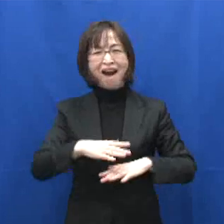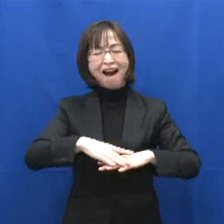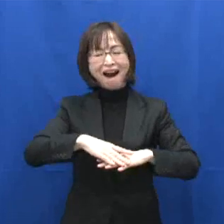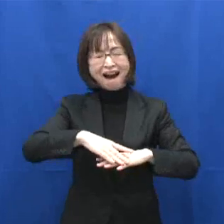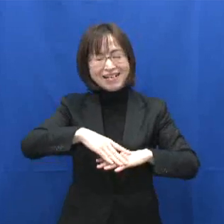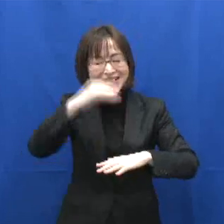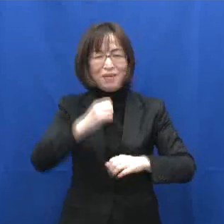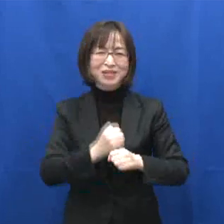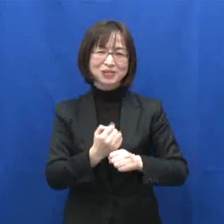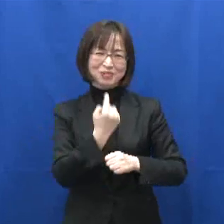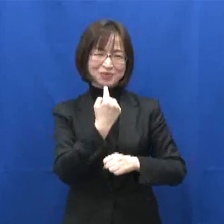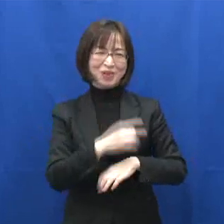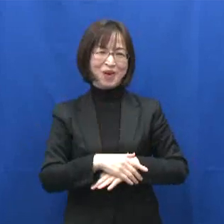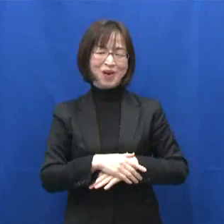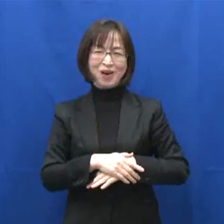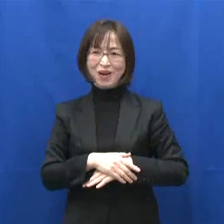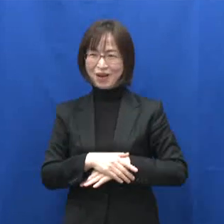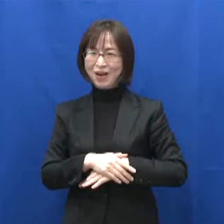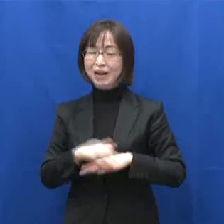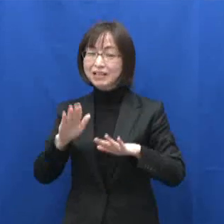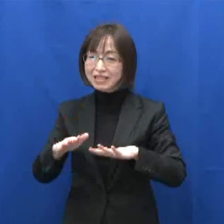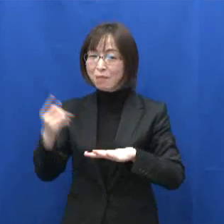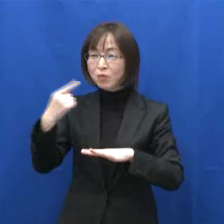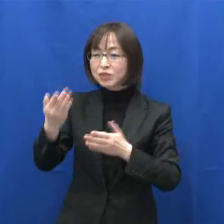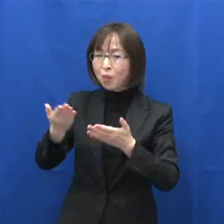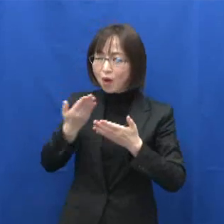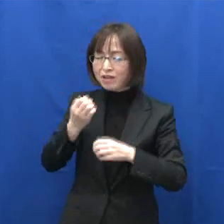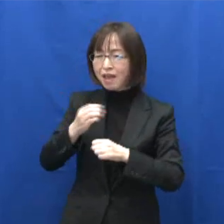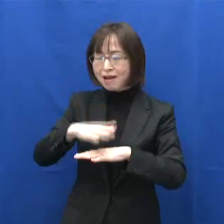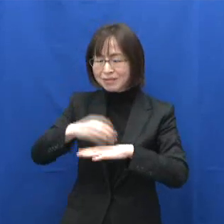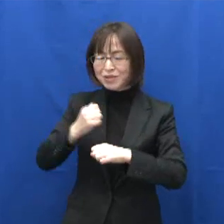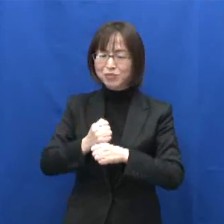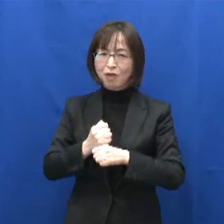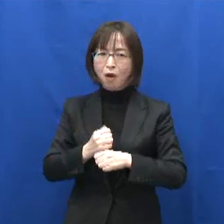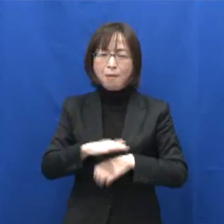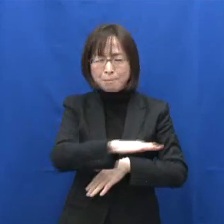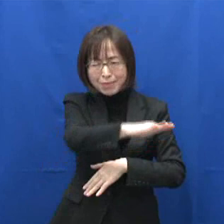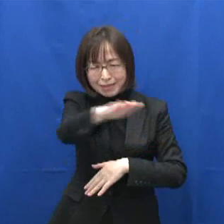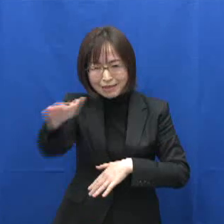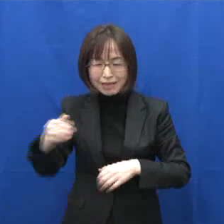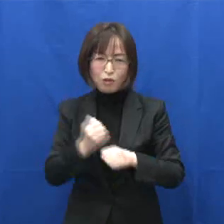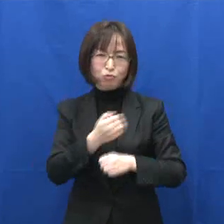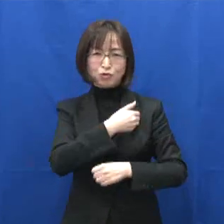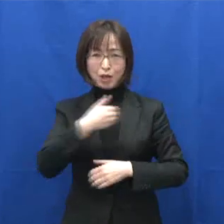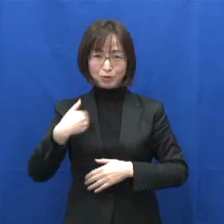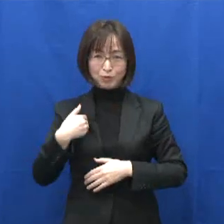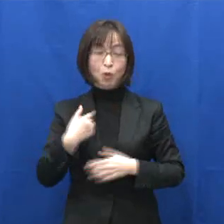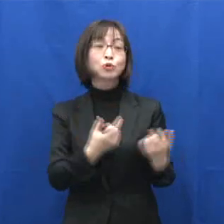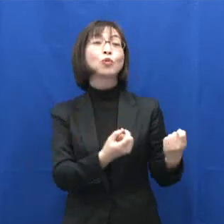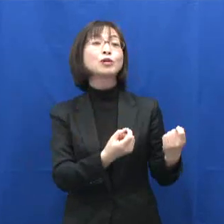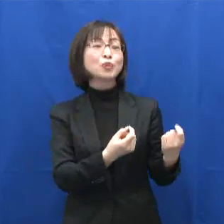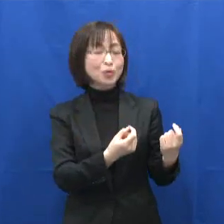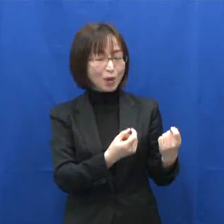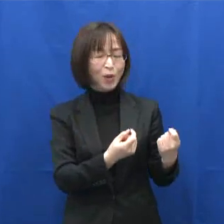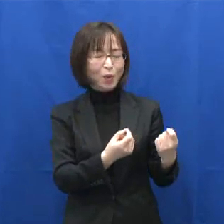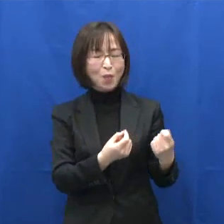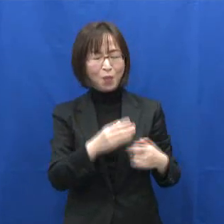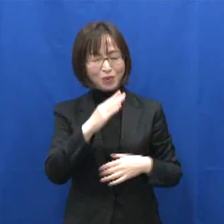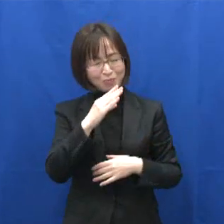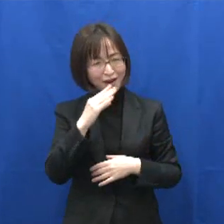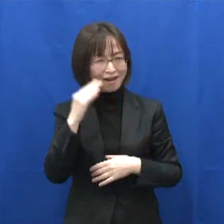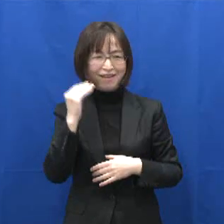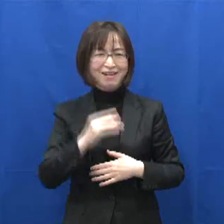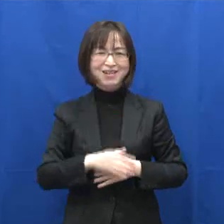めて僕作ったんですけど。 そうですか。 今入江さんに教えてもらってね、はい。これ誰でもできますよ。 誰でもできますよね。 ねえ、これは素晴らし